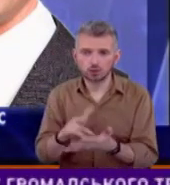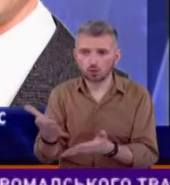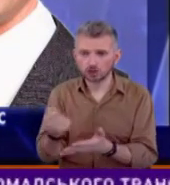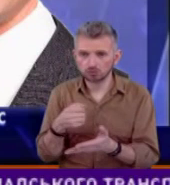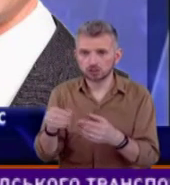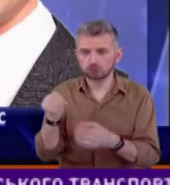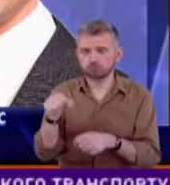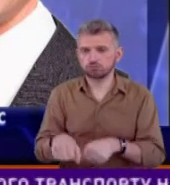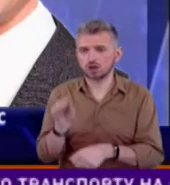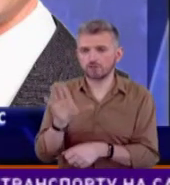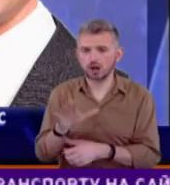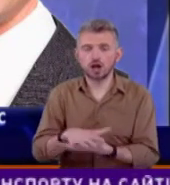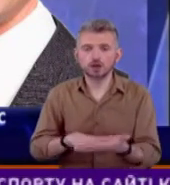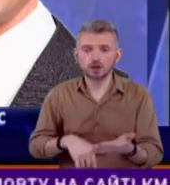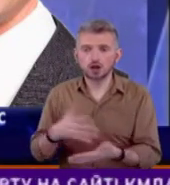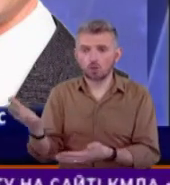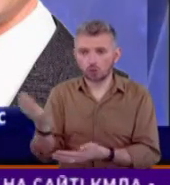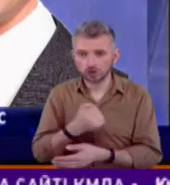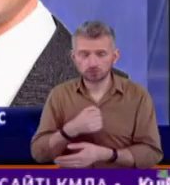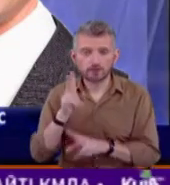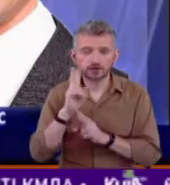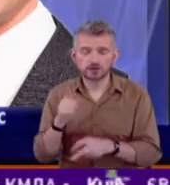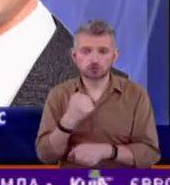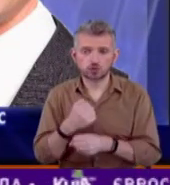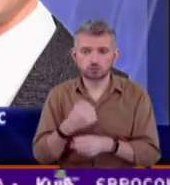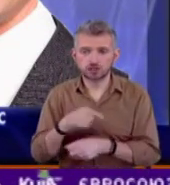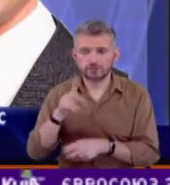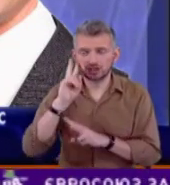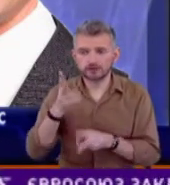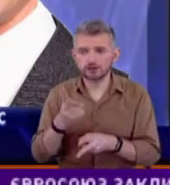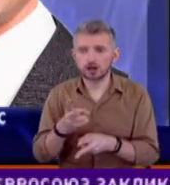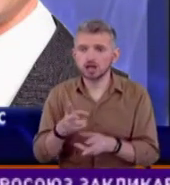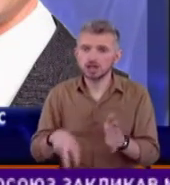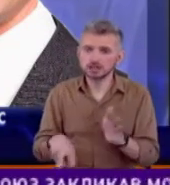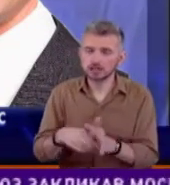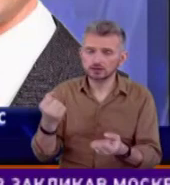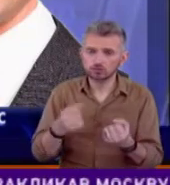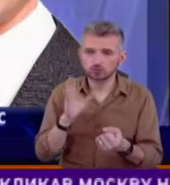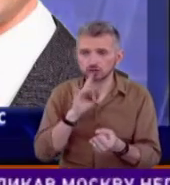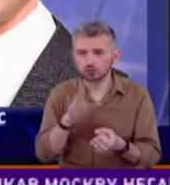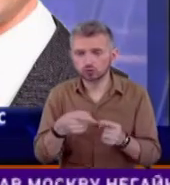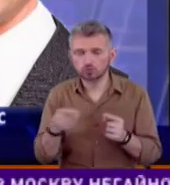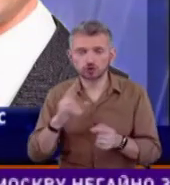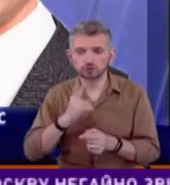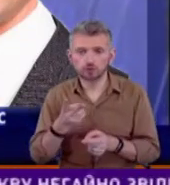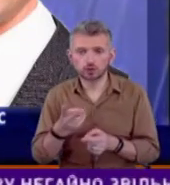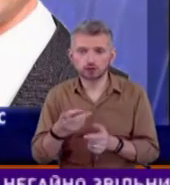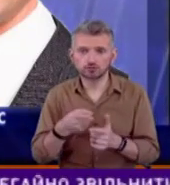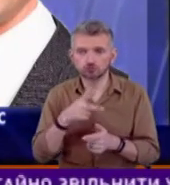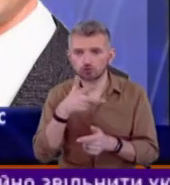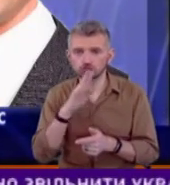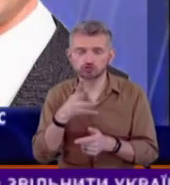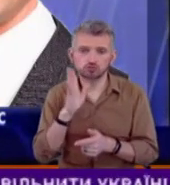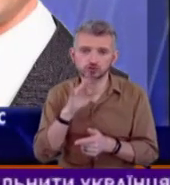пластика. А далі він, отримавши його, не знає, що робити. Він не знає, чи він сяде за кермо протягом тих